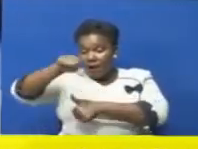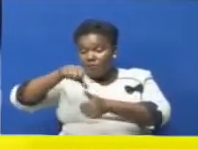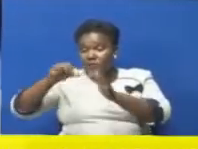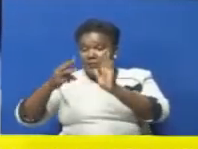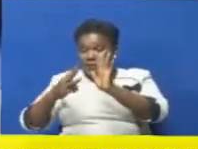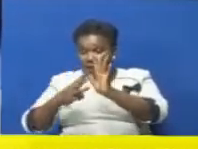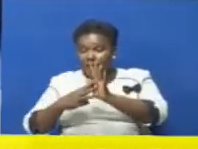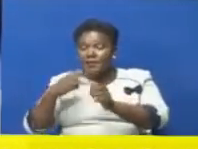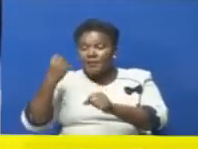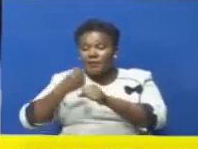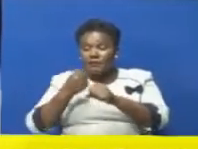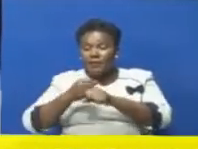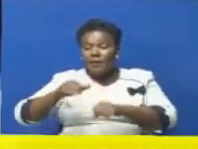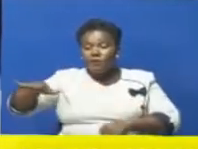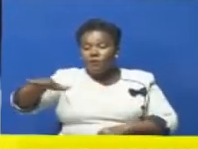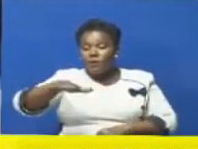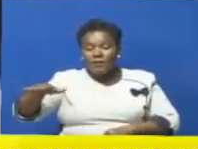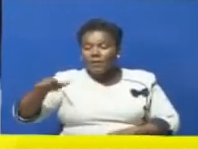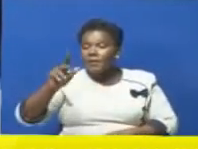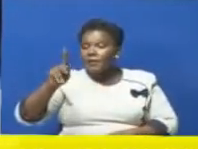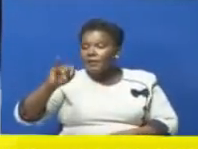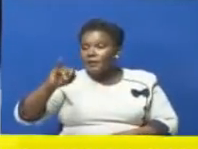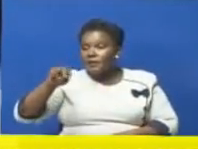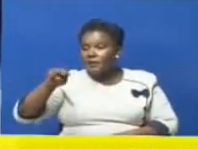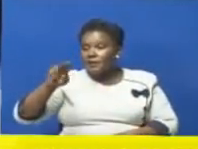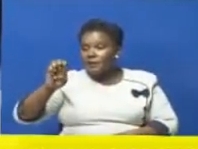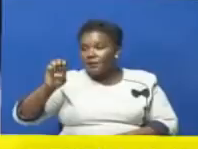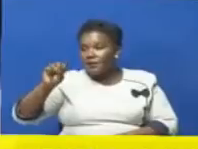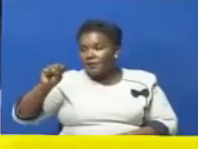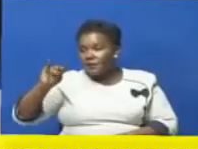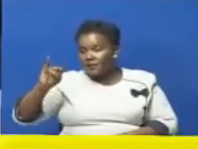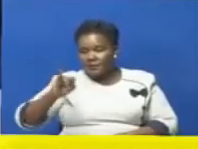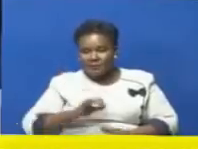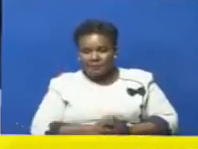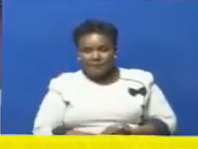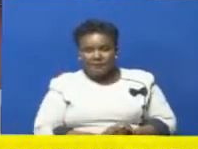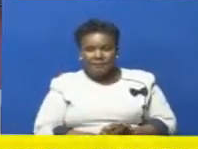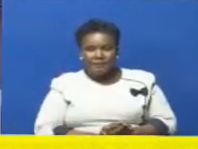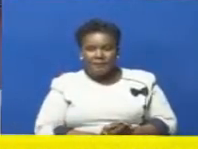kuu siku hiyo kati ya Idi Pialali na Ramadhan Shauri.